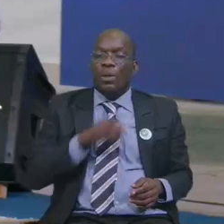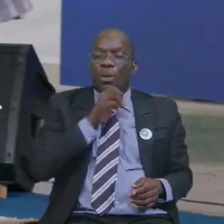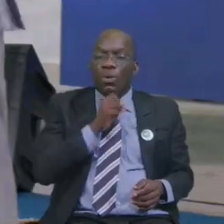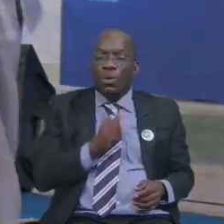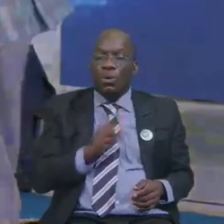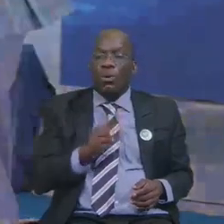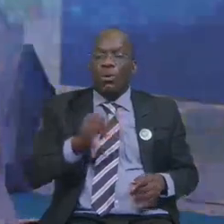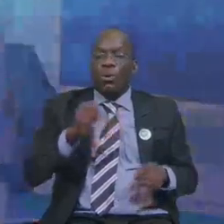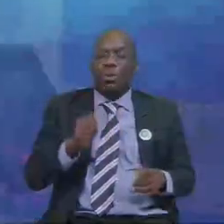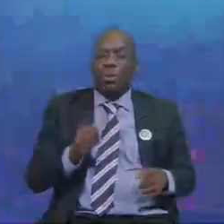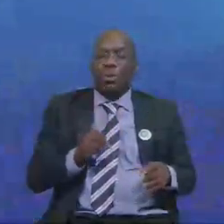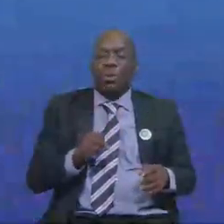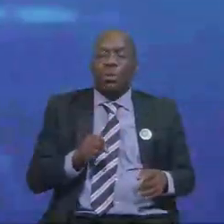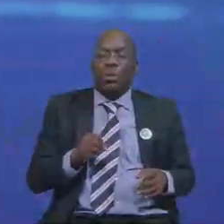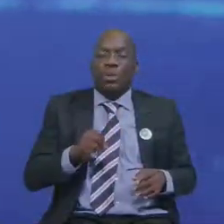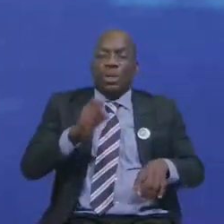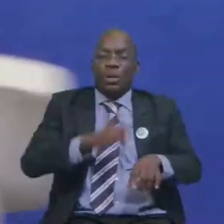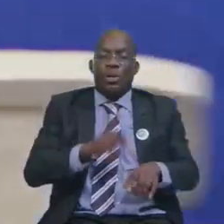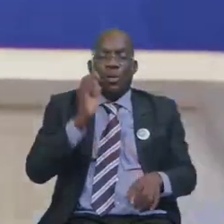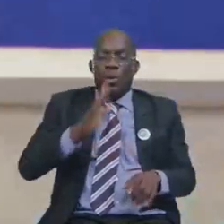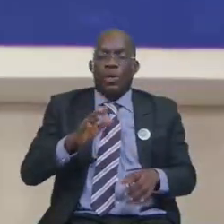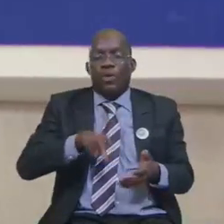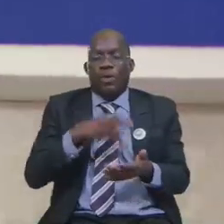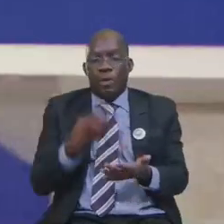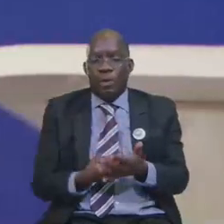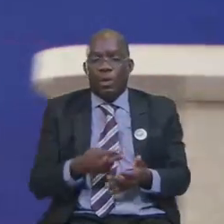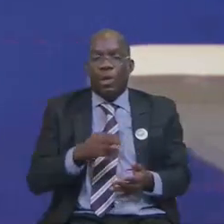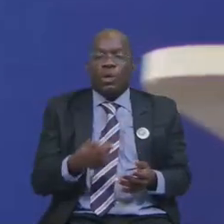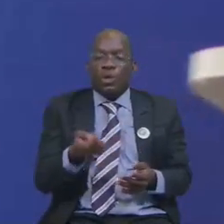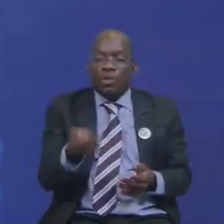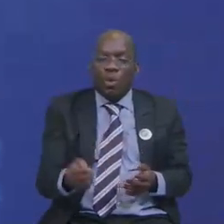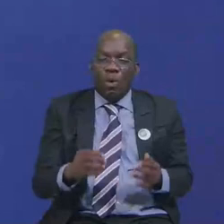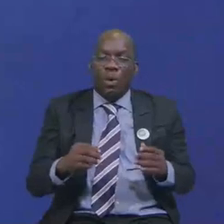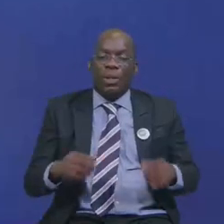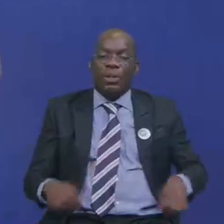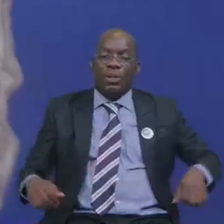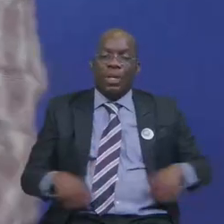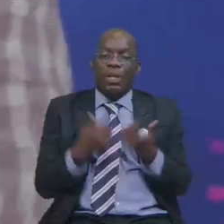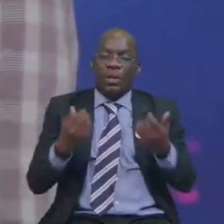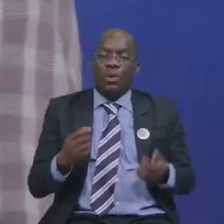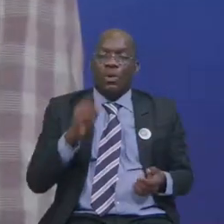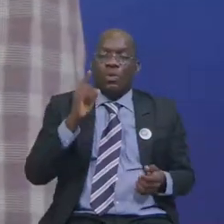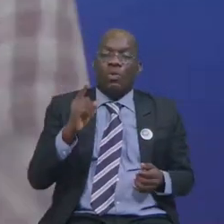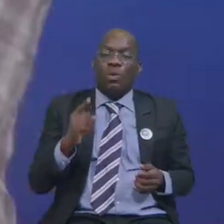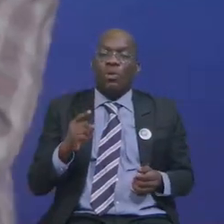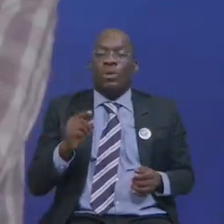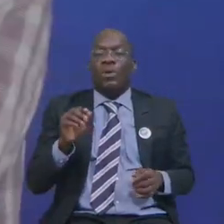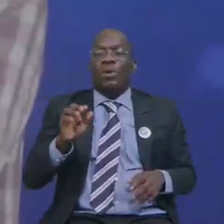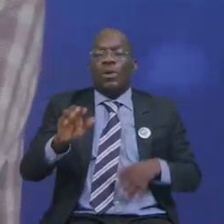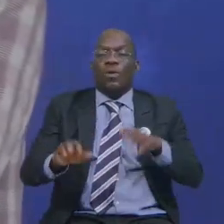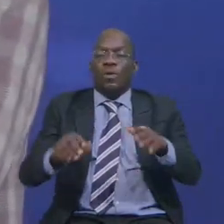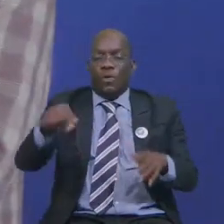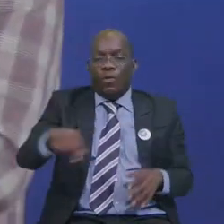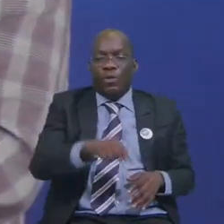ancienne vie s'il y avait un une petite bosse on cheaté déçu maintenant